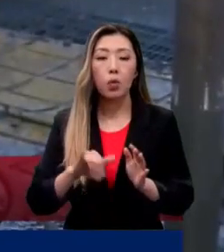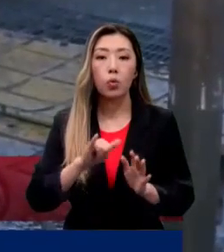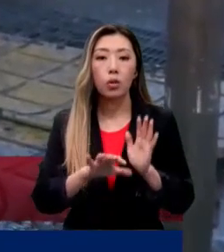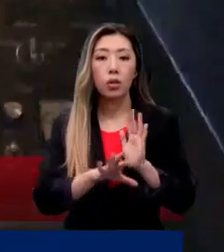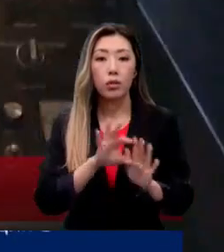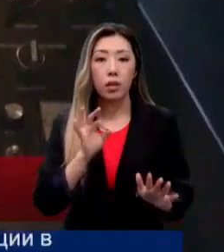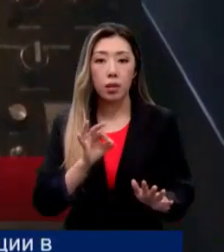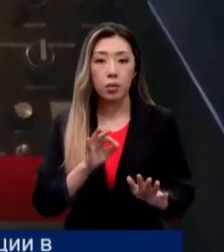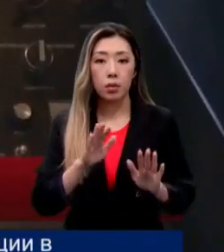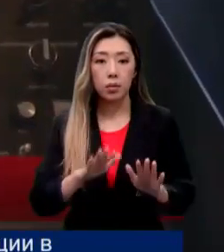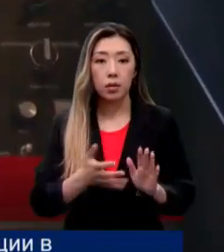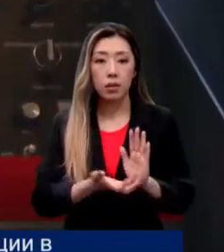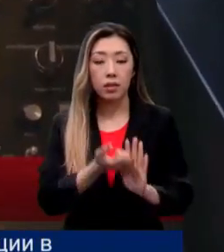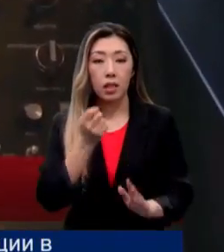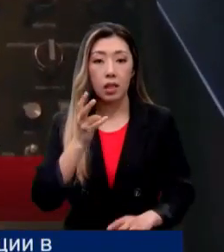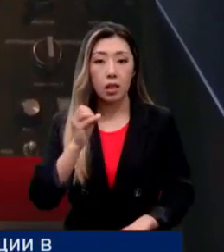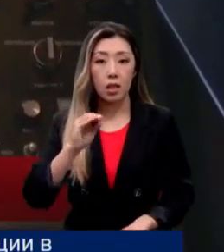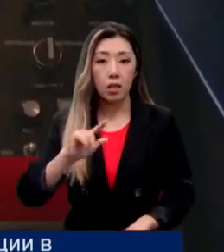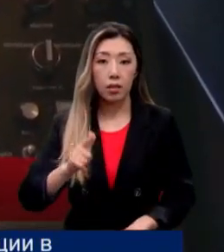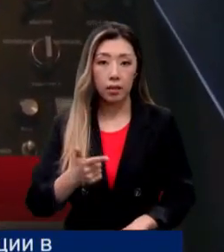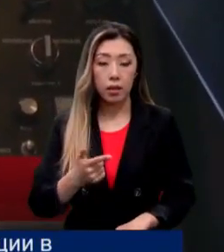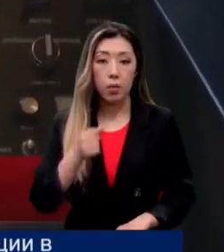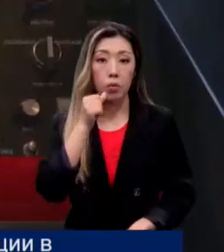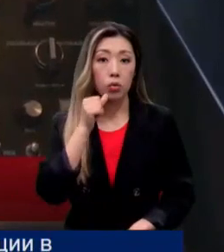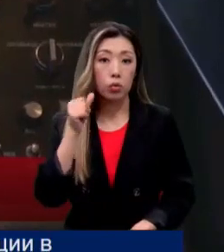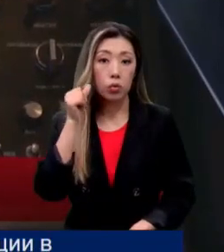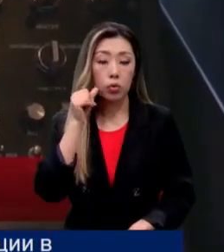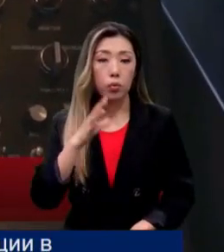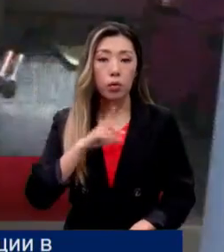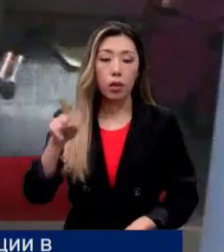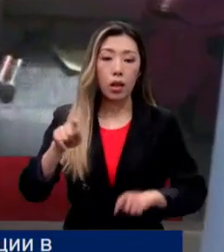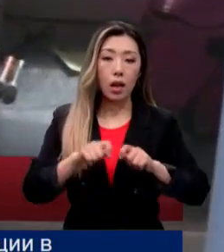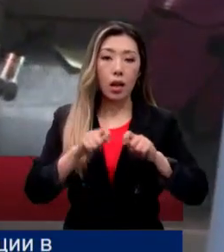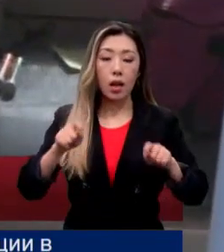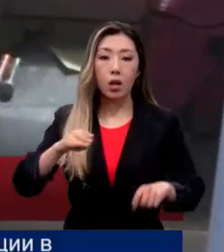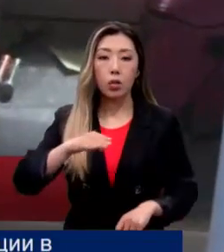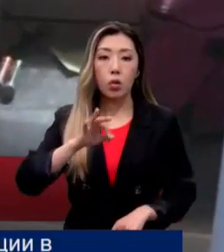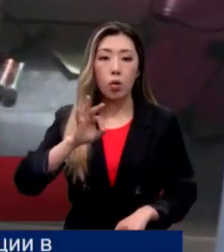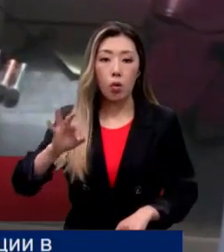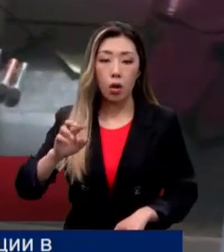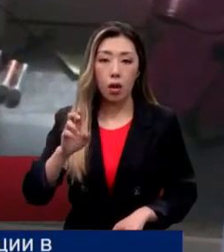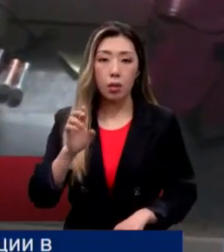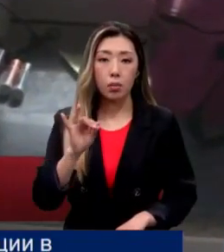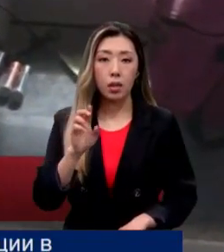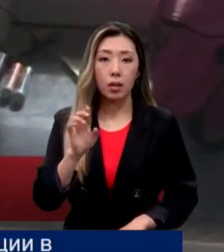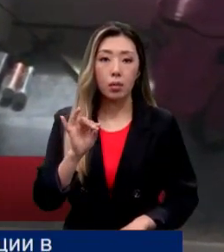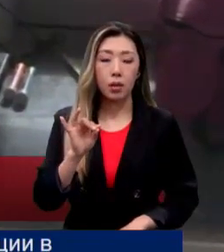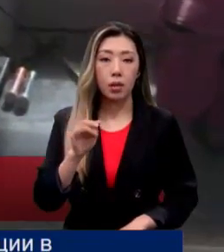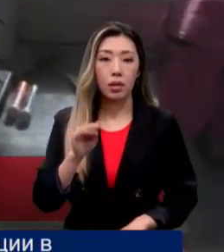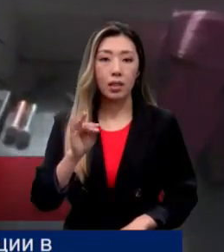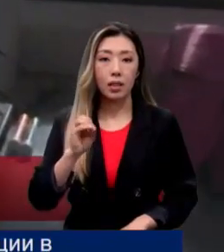не единственное совместное детище двух компаний. В прошлом году МИМИ было открыто ТО «Бутадиен» по производству бутадиеновых